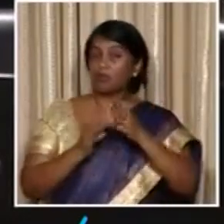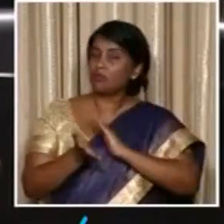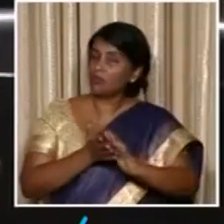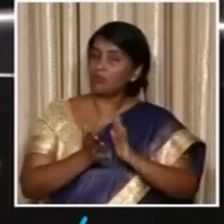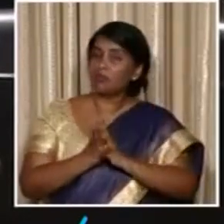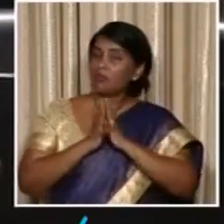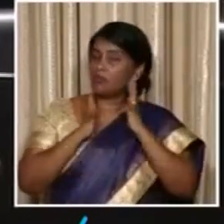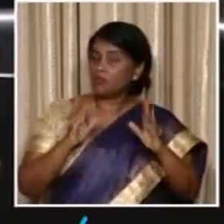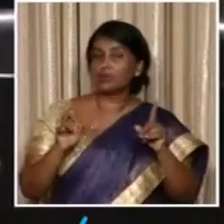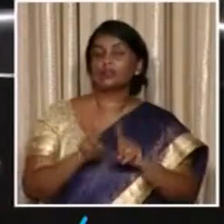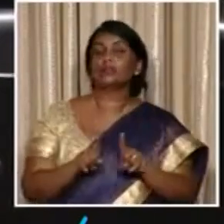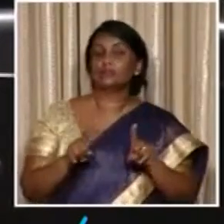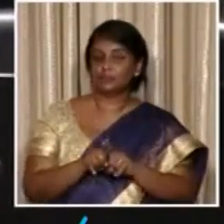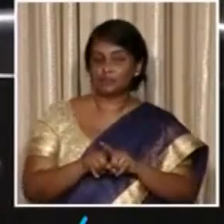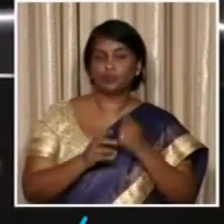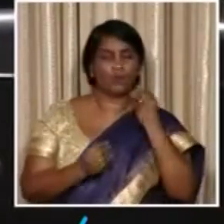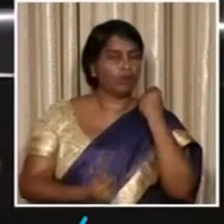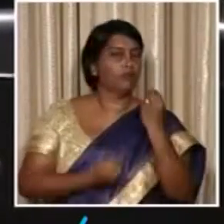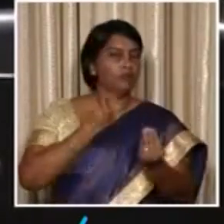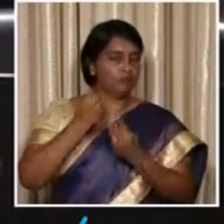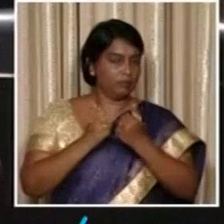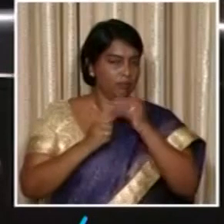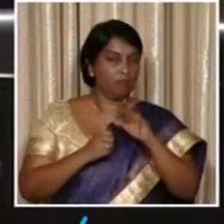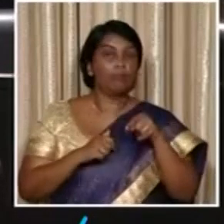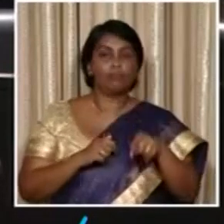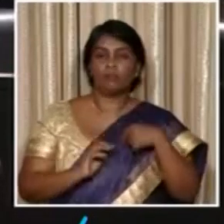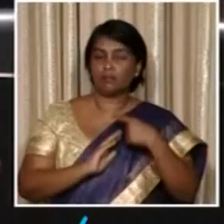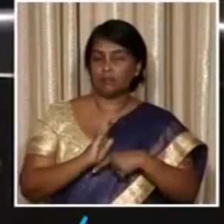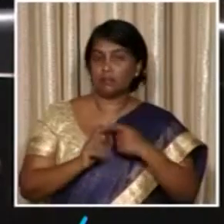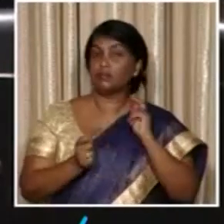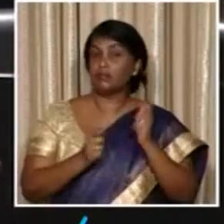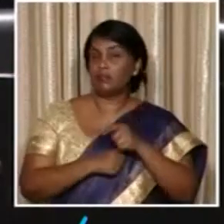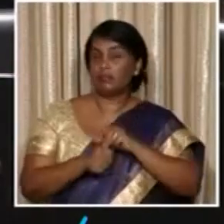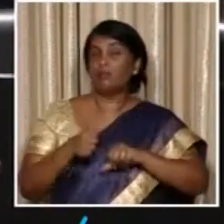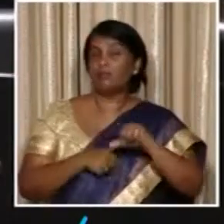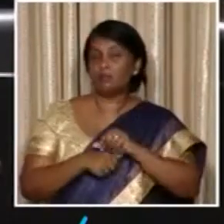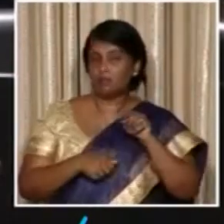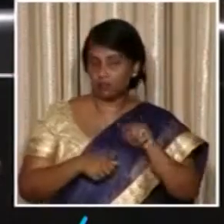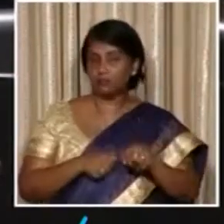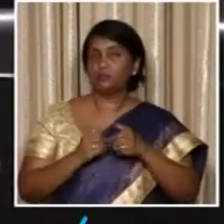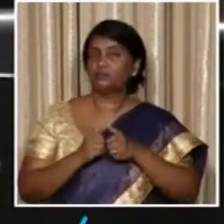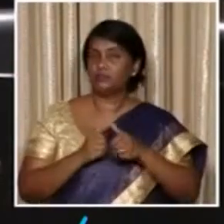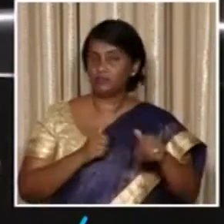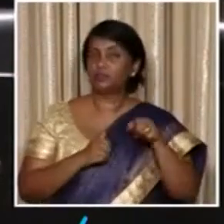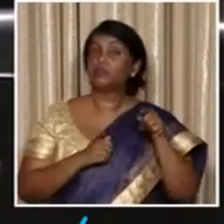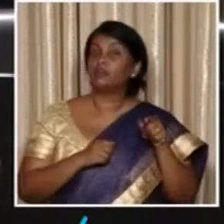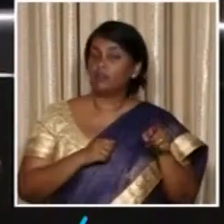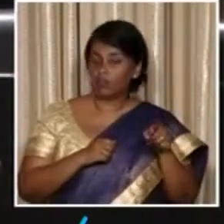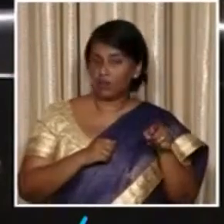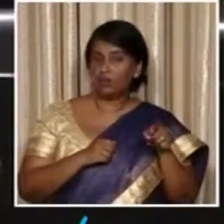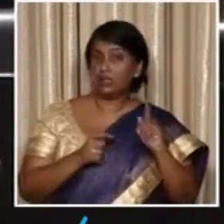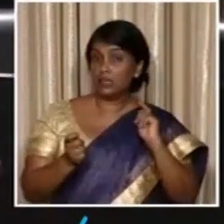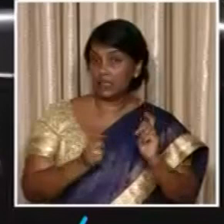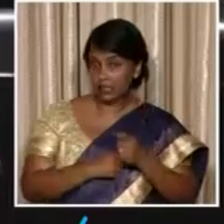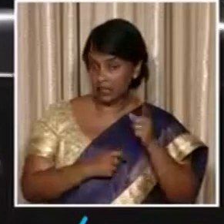හැම ආකාරයකම මුදල් ප්‍රතිපාදන දීලා අද ශ්‍රී ලංකා ක්‍රිකට් ආයතනයෙන් තමයි මේ වෙනකොට ඒ ඒ ඒ